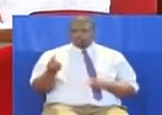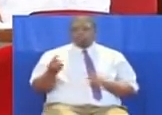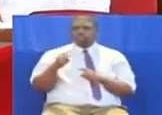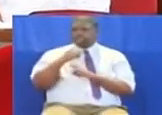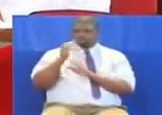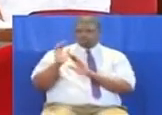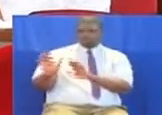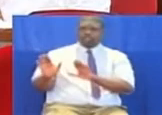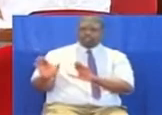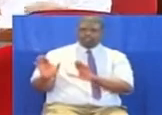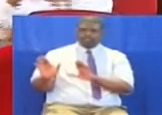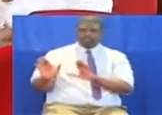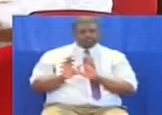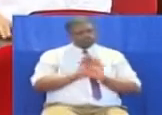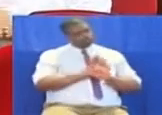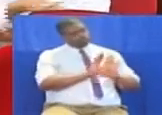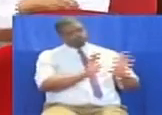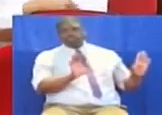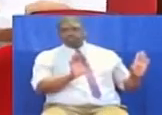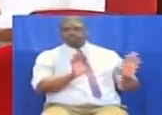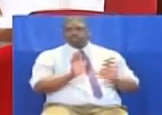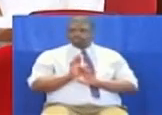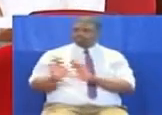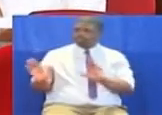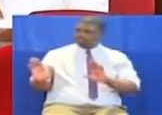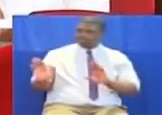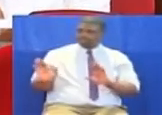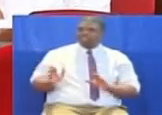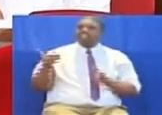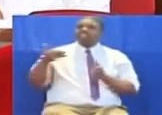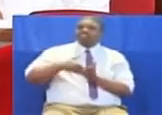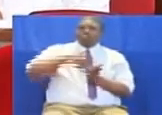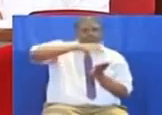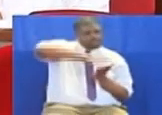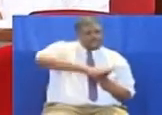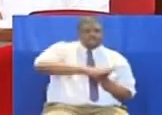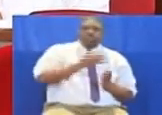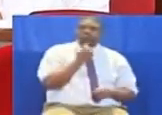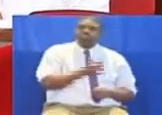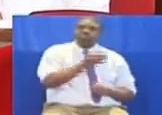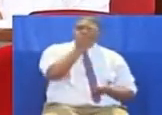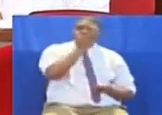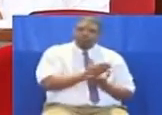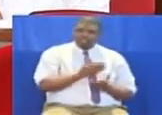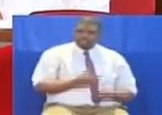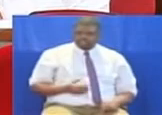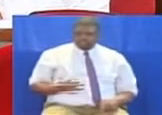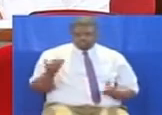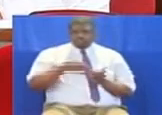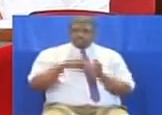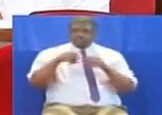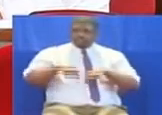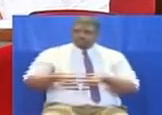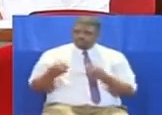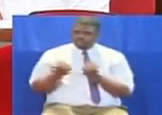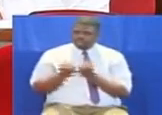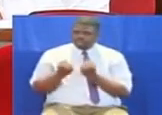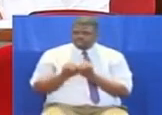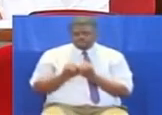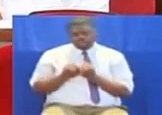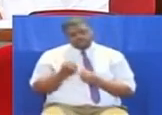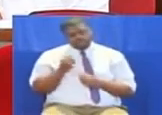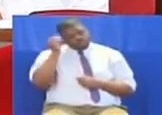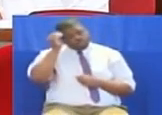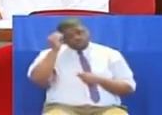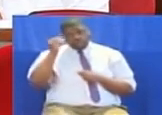sanaa inatosha. Ifike mahali tuwe wa kweli. Tulikuja hapa watu tulijua tunatengeneza mawazo mbadala,